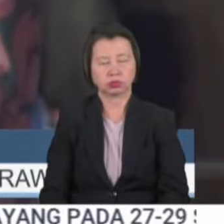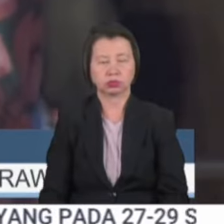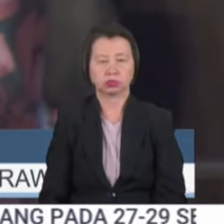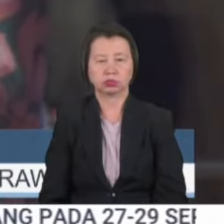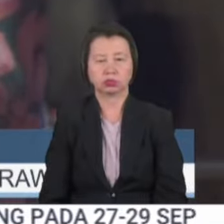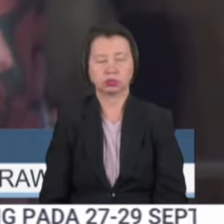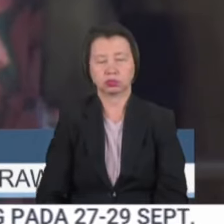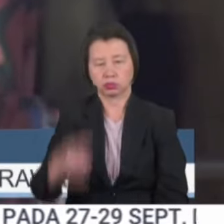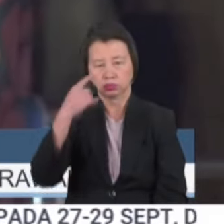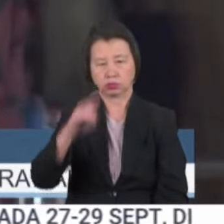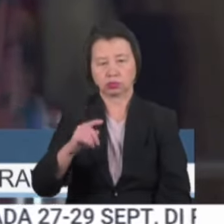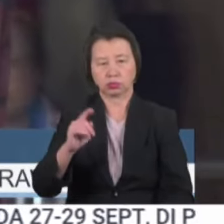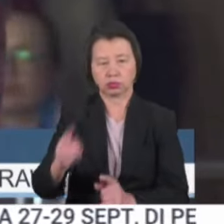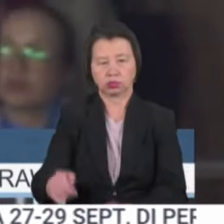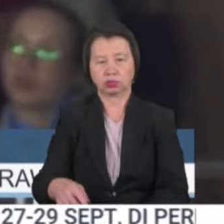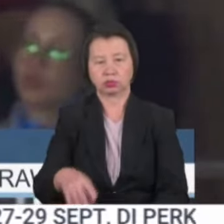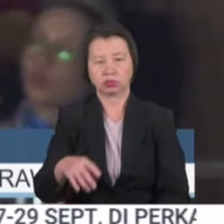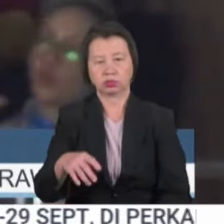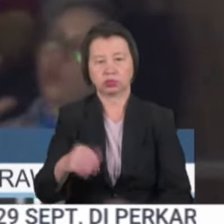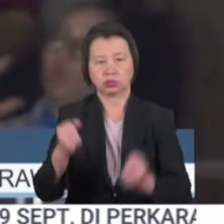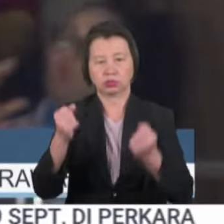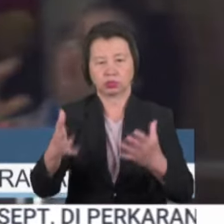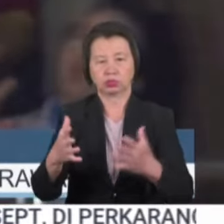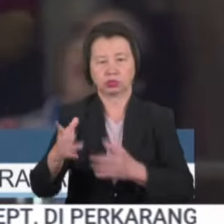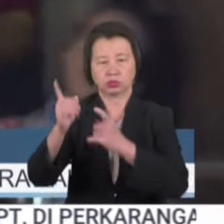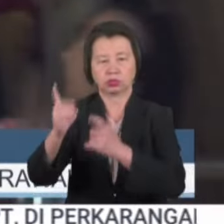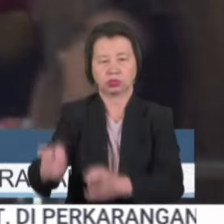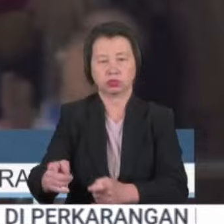hadiah 500,000 ringgit